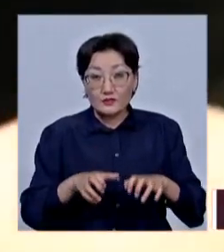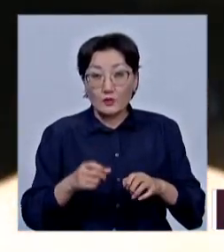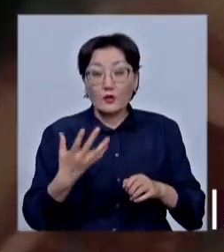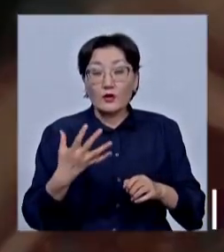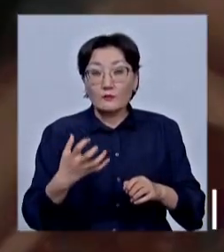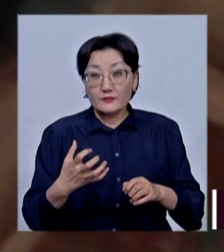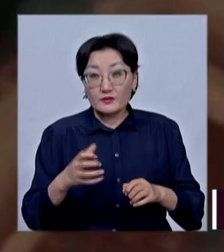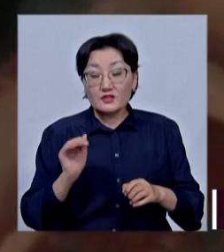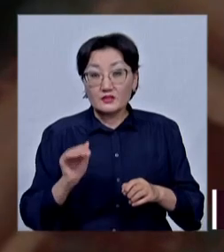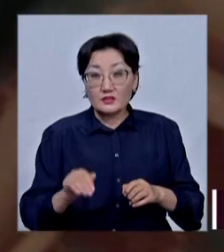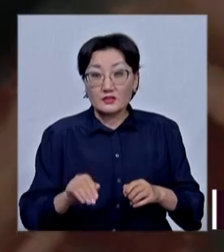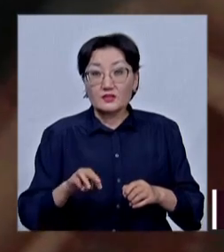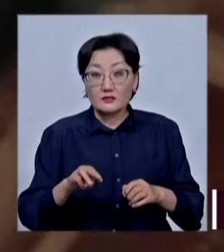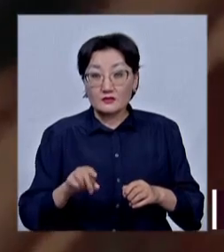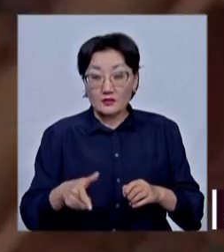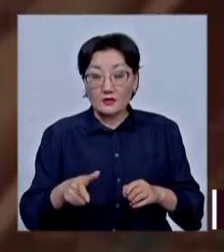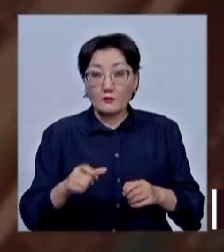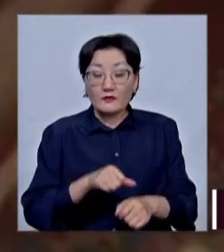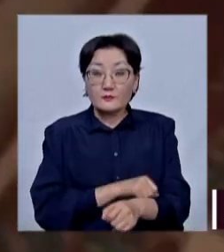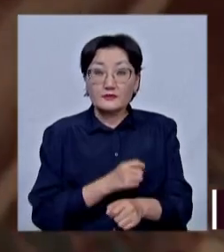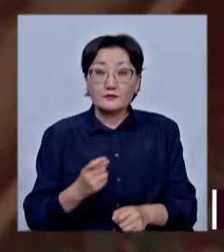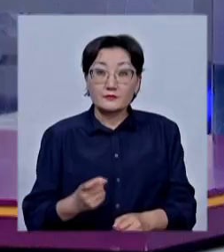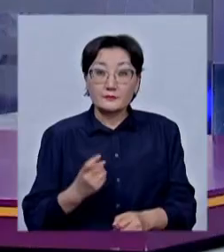0,5 тонны психотропных веществ.